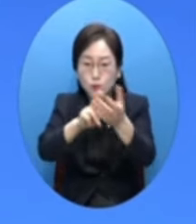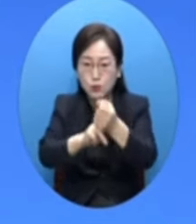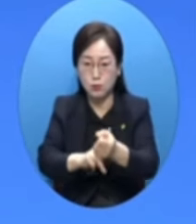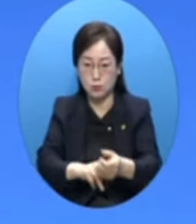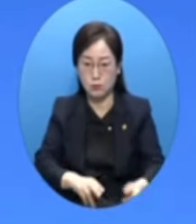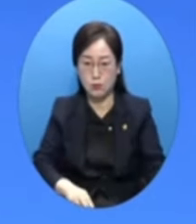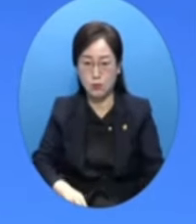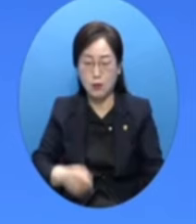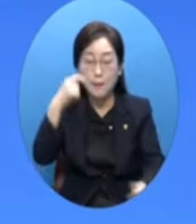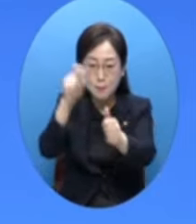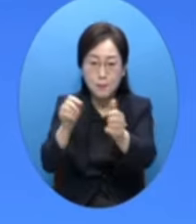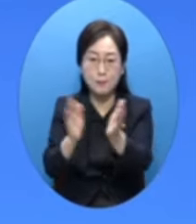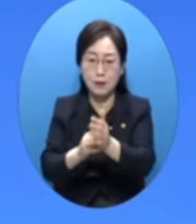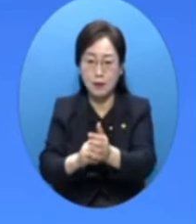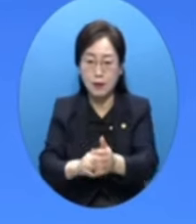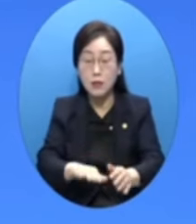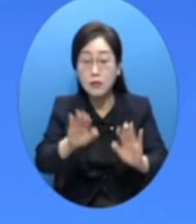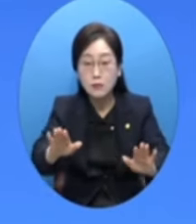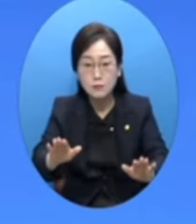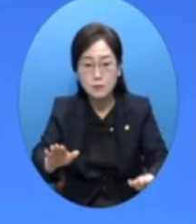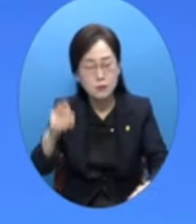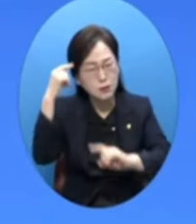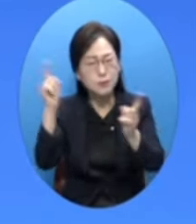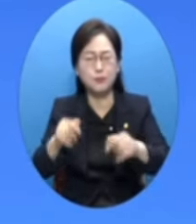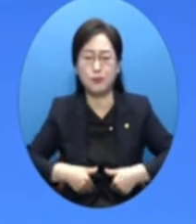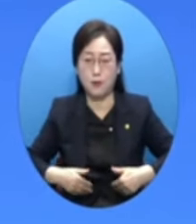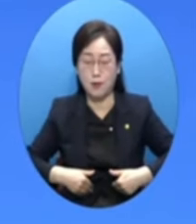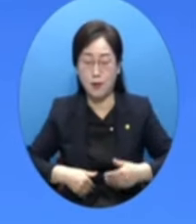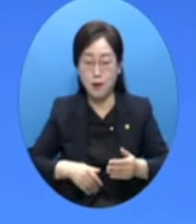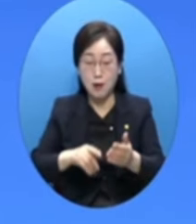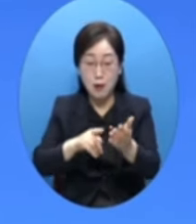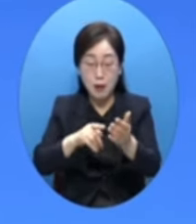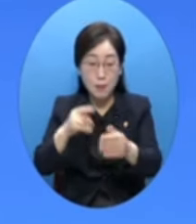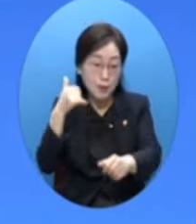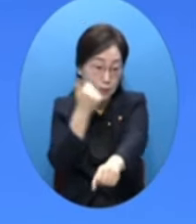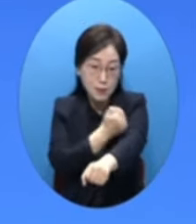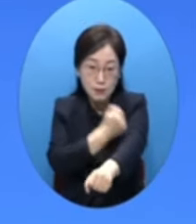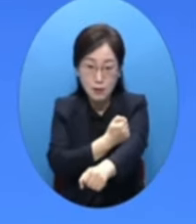마약, 도박 이런 문제를 해결하지 않으면